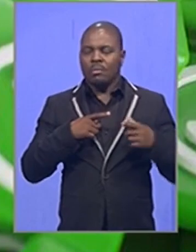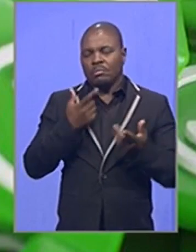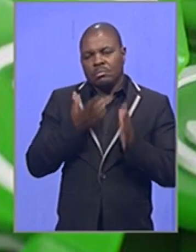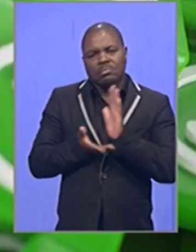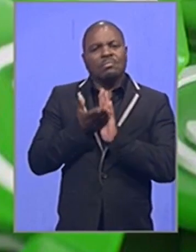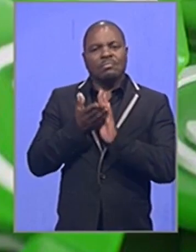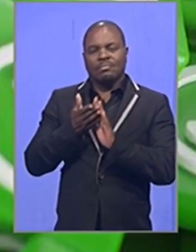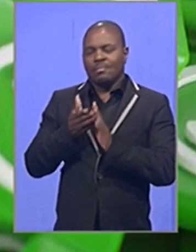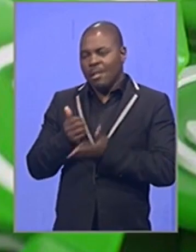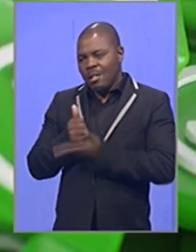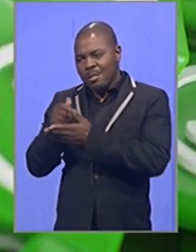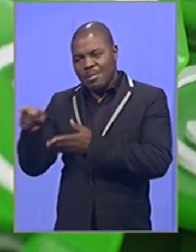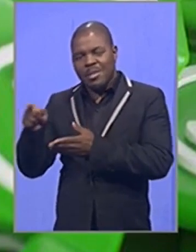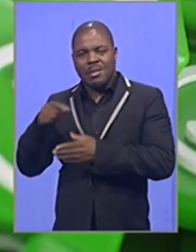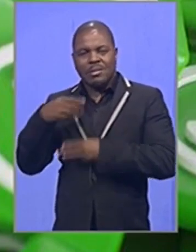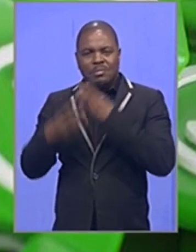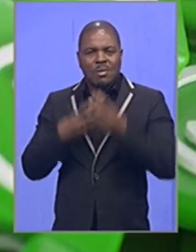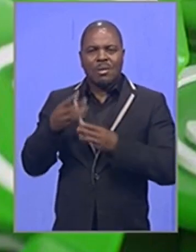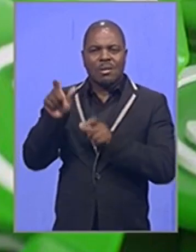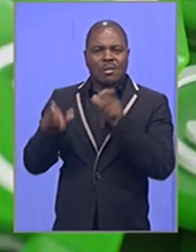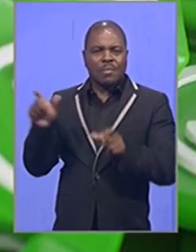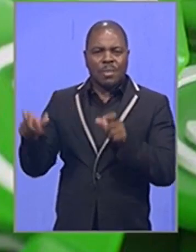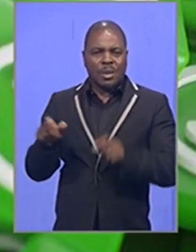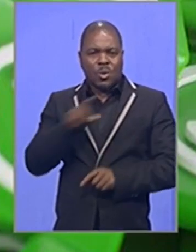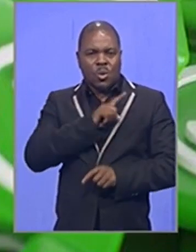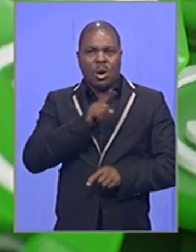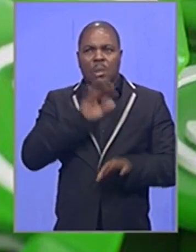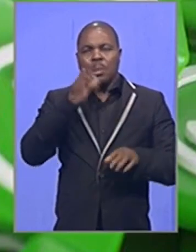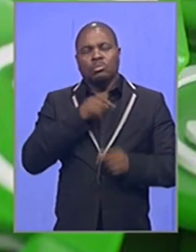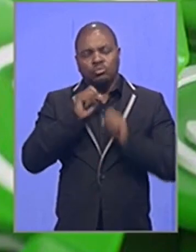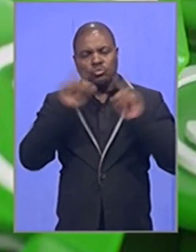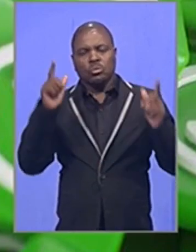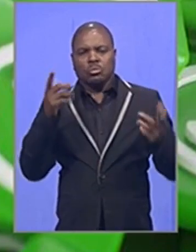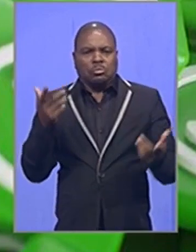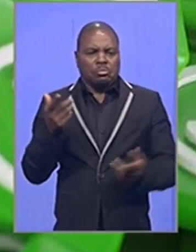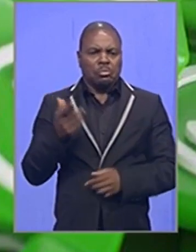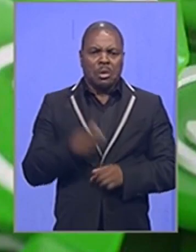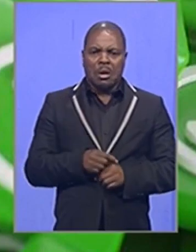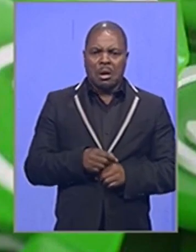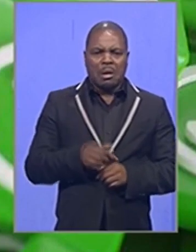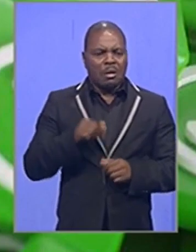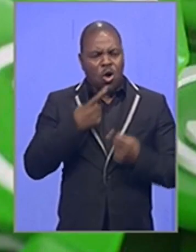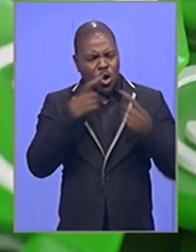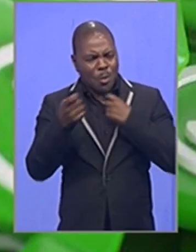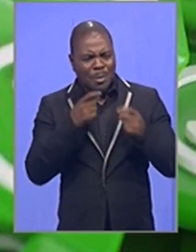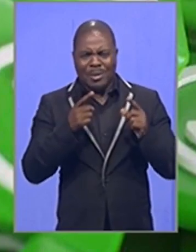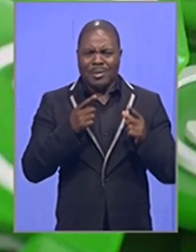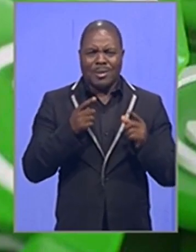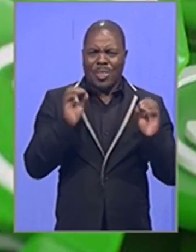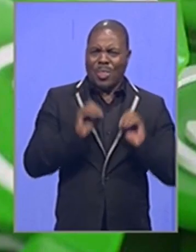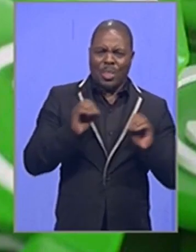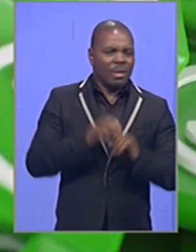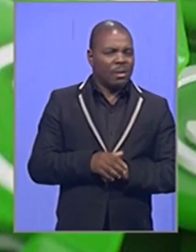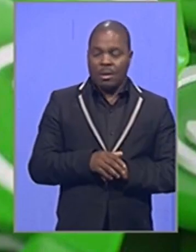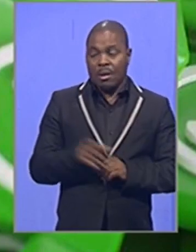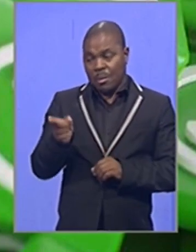ha lokisetsa basebetsi ka dillo tse ba llang ka tsona. Bona hona motho ka ba tsoa fela a sa tsebe ntho e lelang. Ke nahana hore basebetsi ba etsa